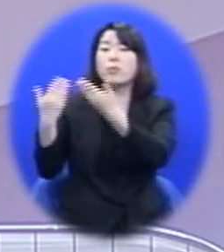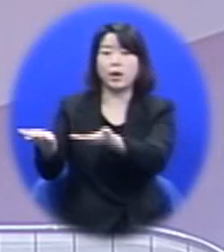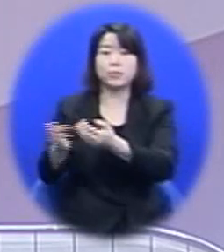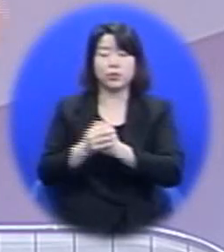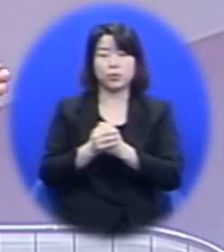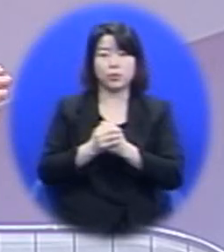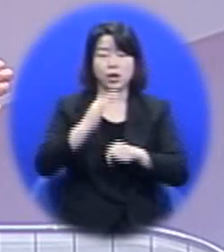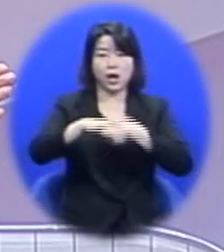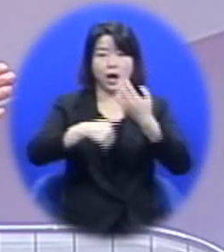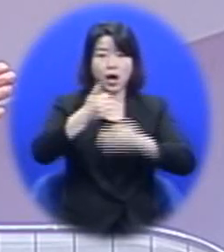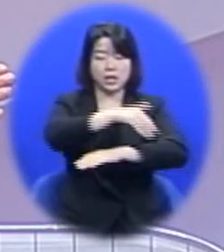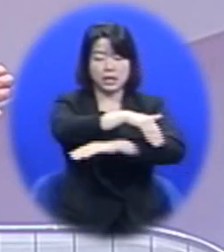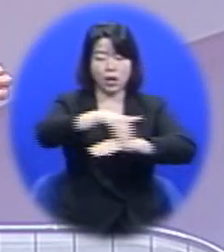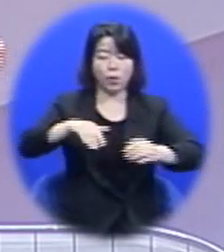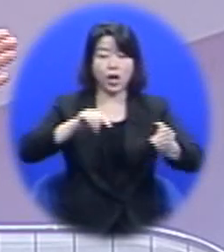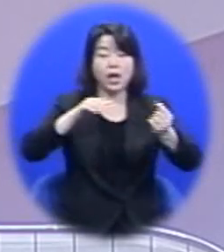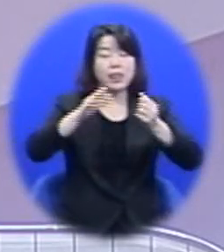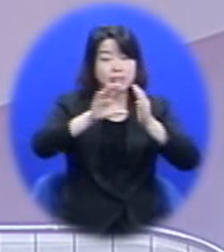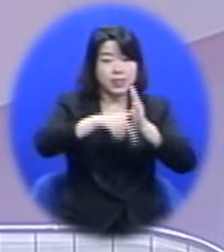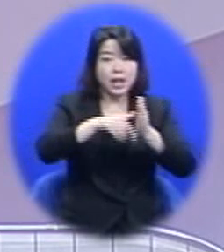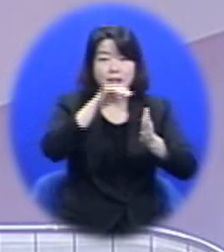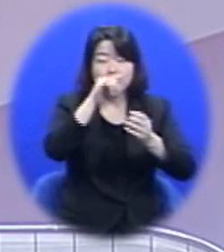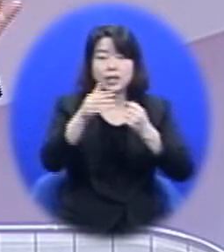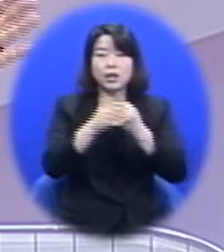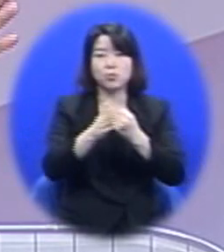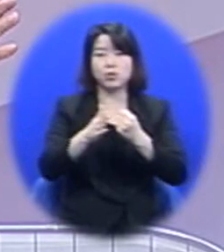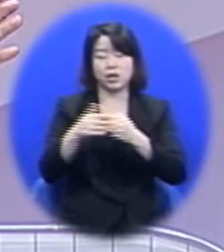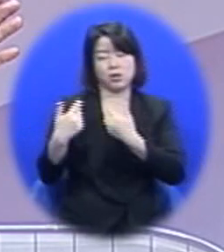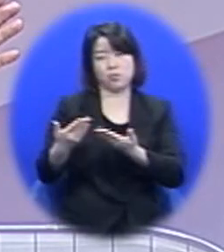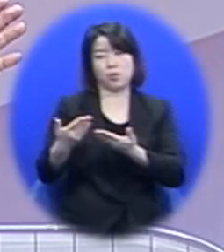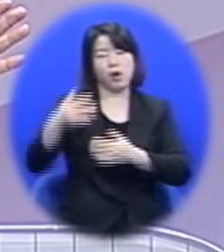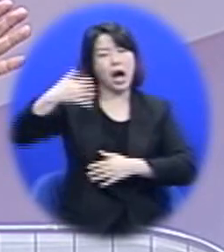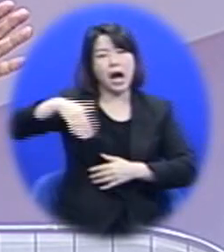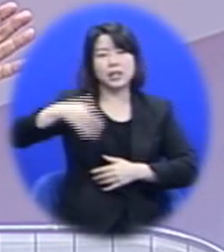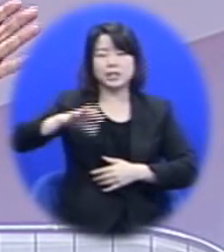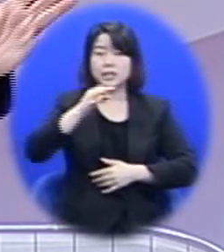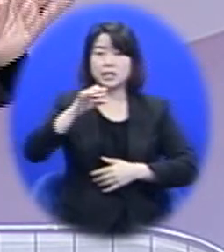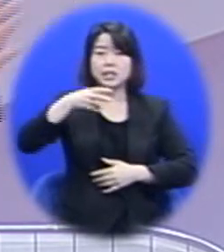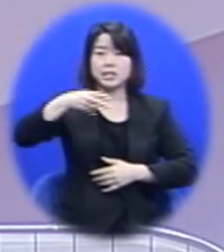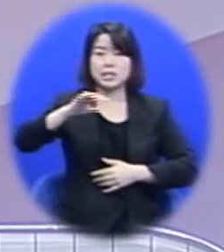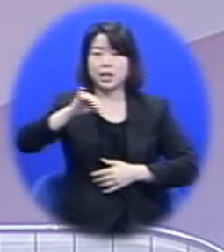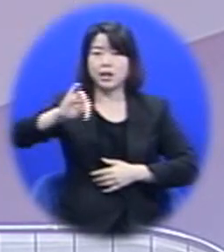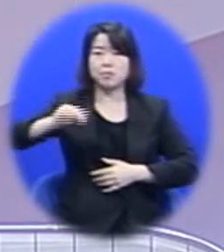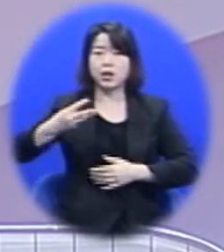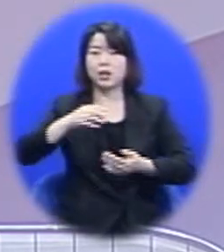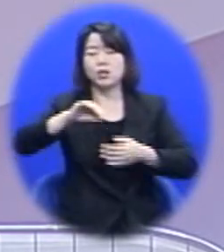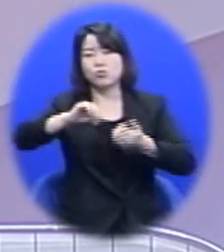하나님의 계획과 때가 있기 때문에 아직은 이세벨이 죽지 않습니다. 그 이세벨이 엘리야를 죽이려고